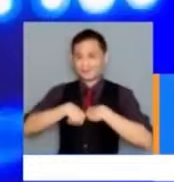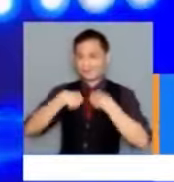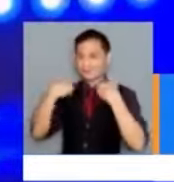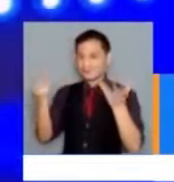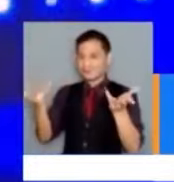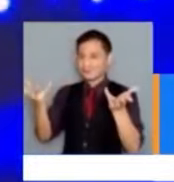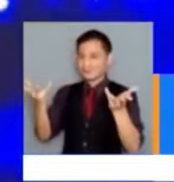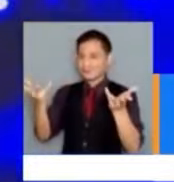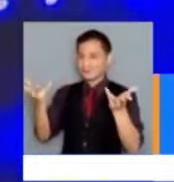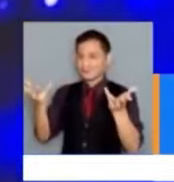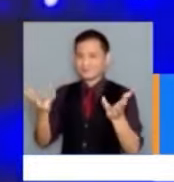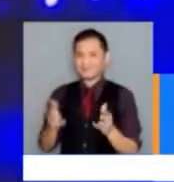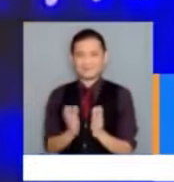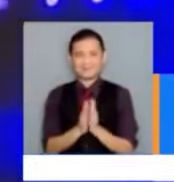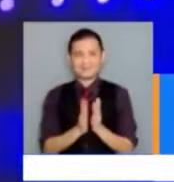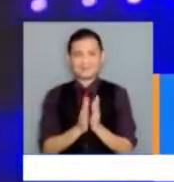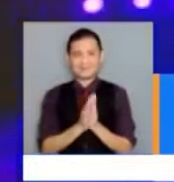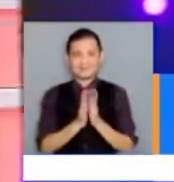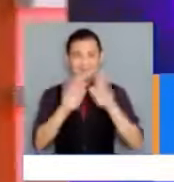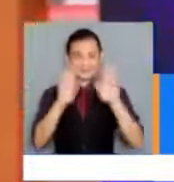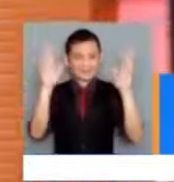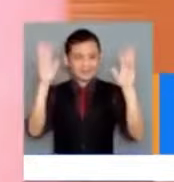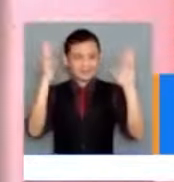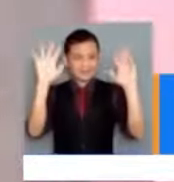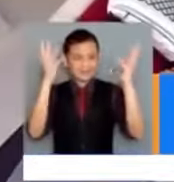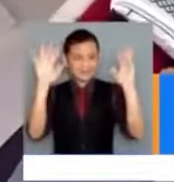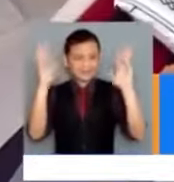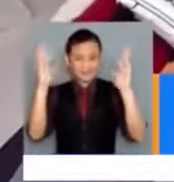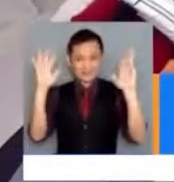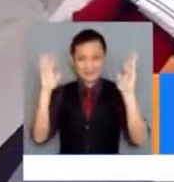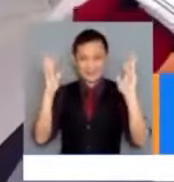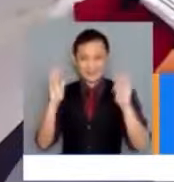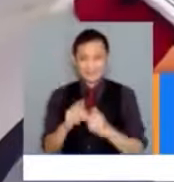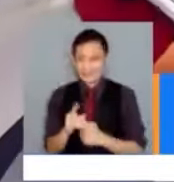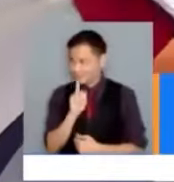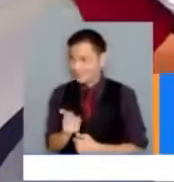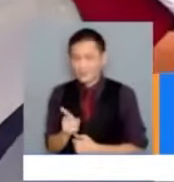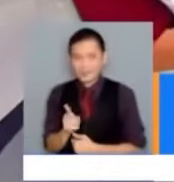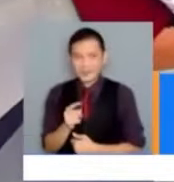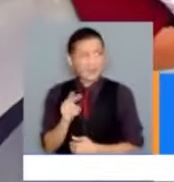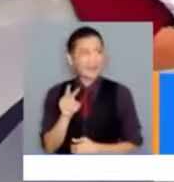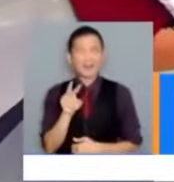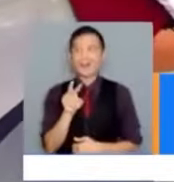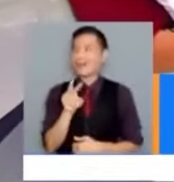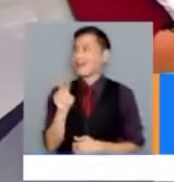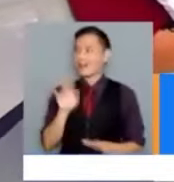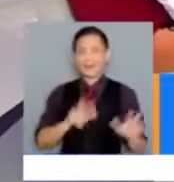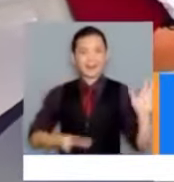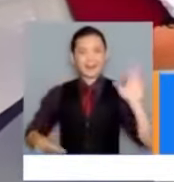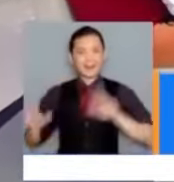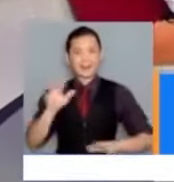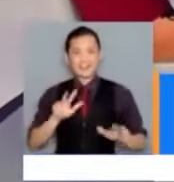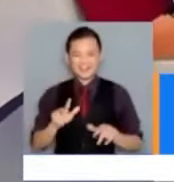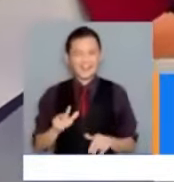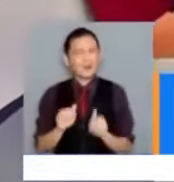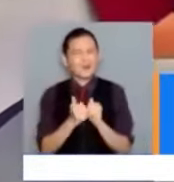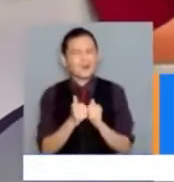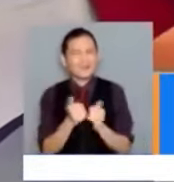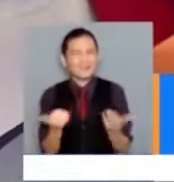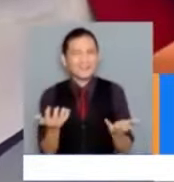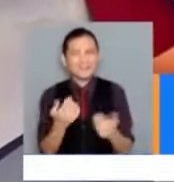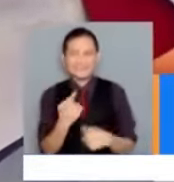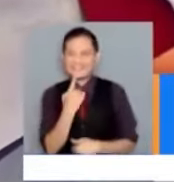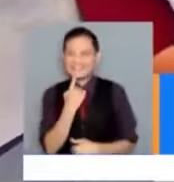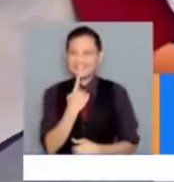Showtime! Kaya no, parang ito ba to? Akalain mo yun, masasabi mo siya dito sa set, di ba? Hello, kamusta na? Nice to see you again.